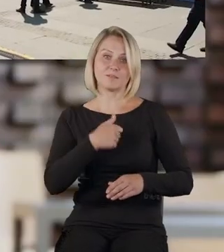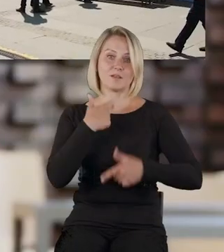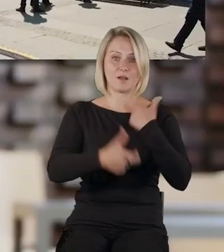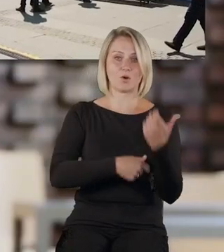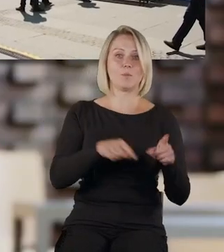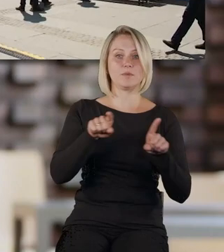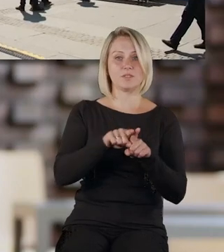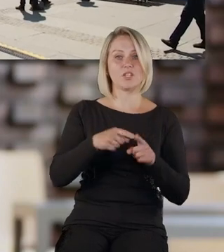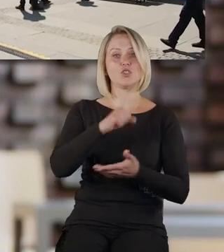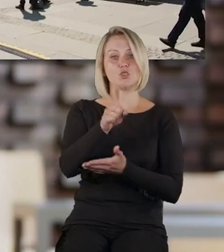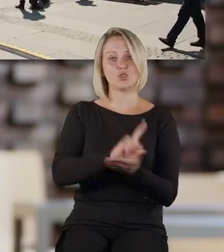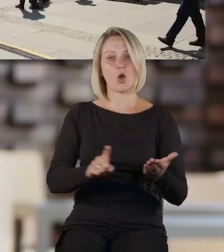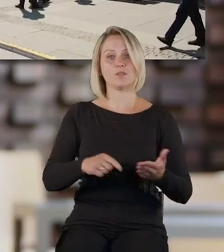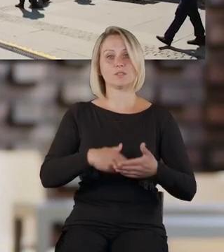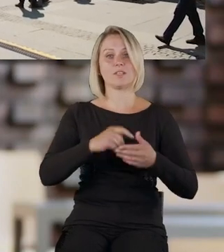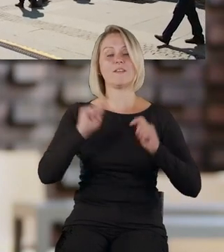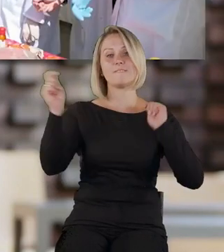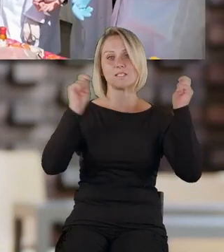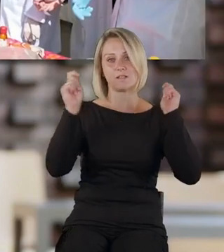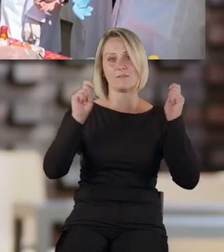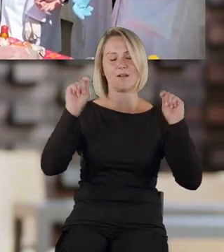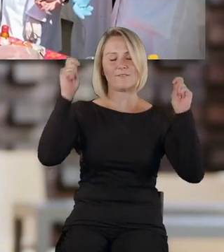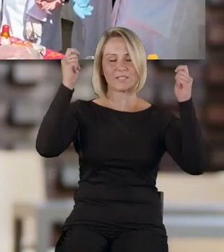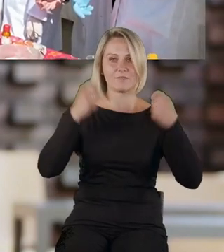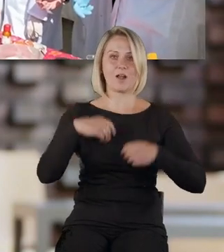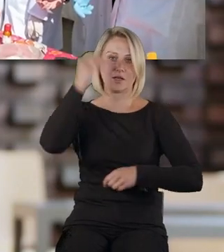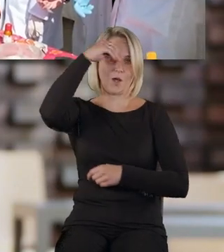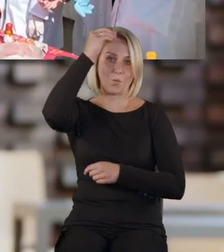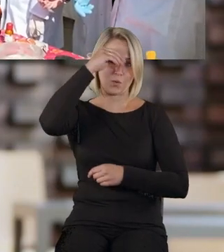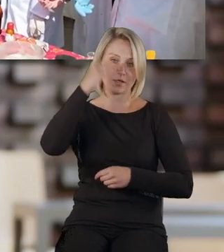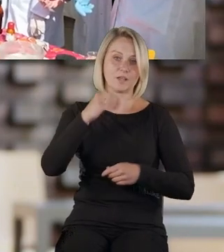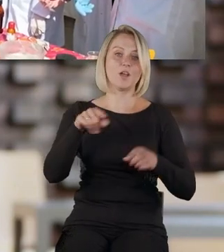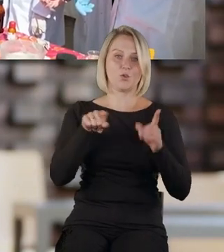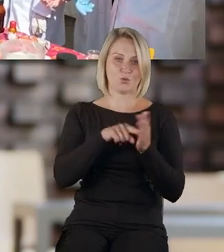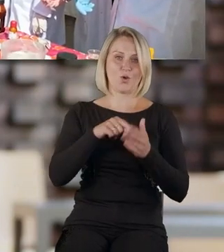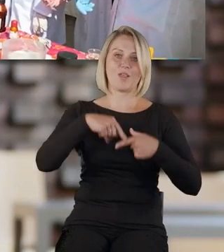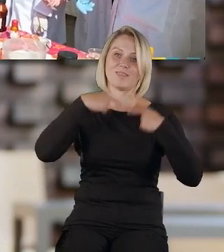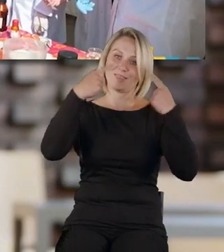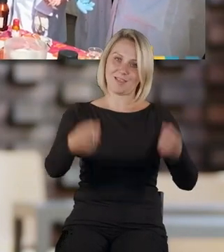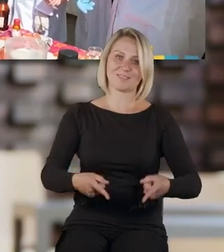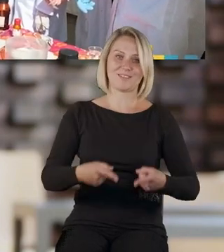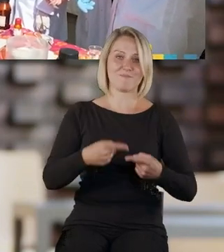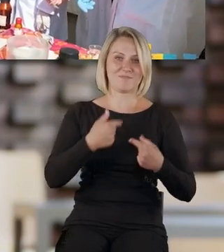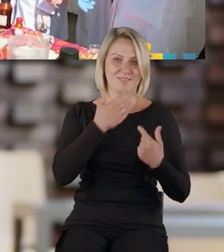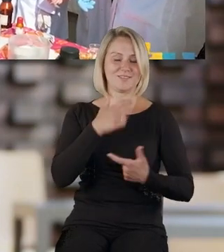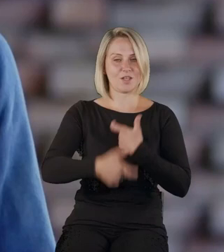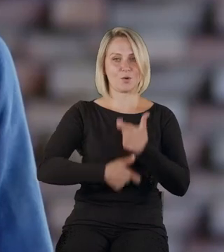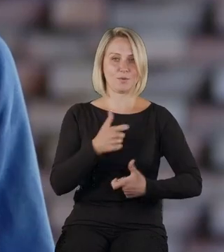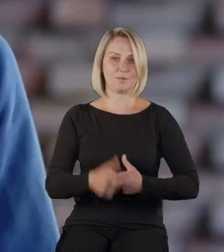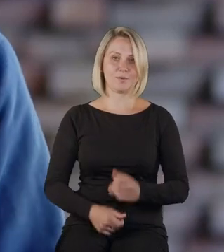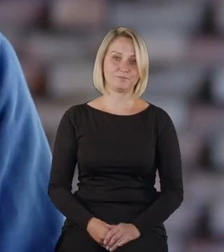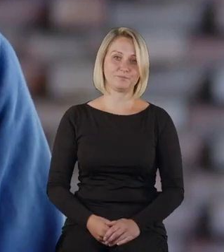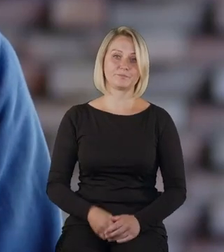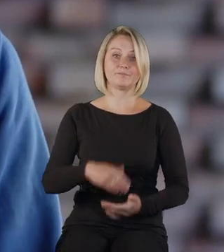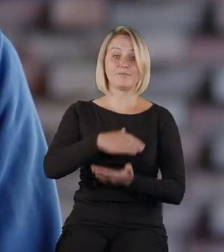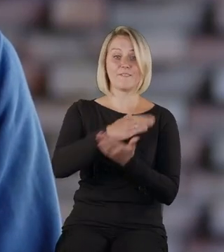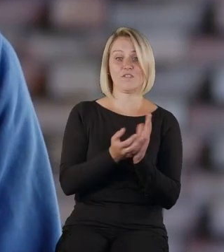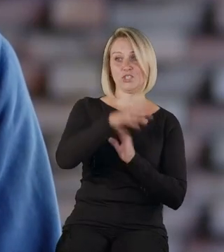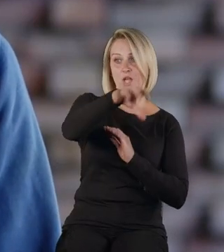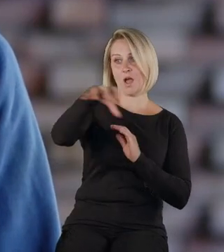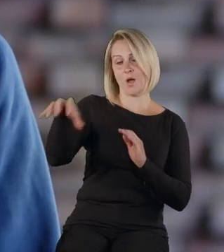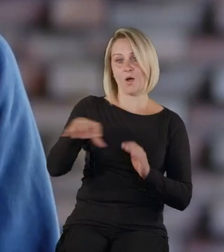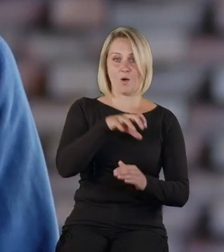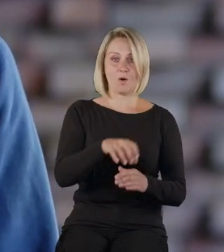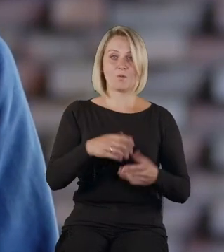podczas Śląskiego Studenckiego Festiwalu Nauki. Tak, to kolejna inicjatywa, której się podejmujemy. Wydziały naszego